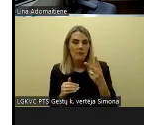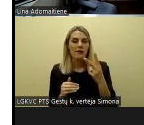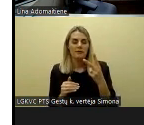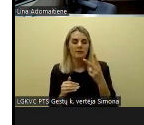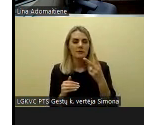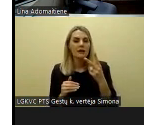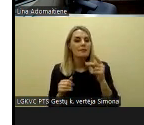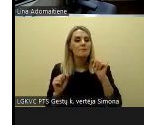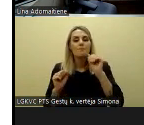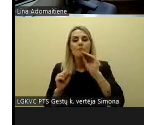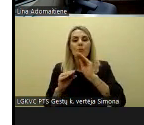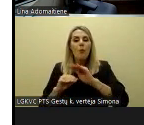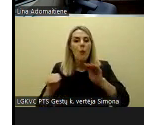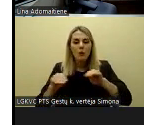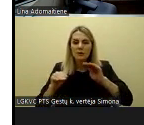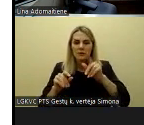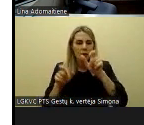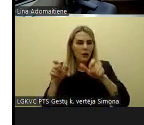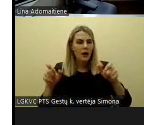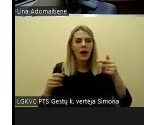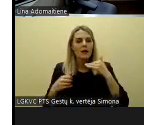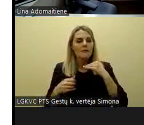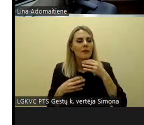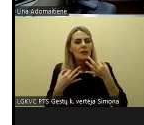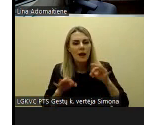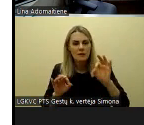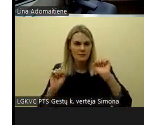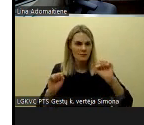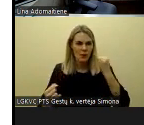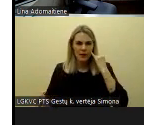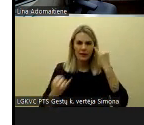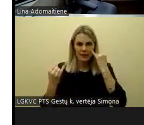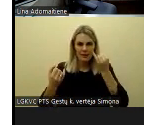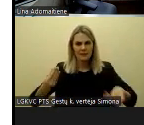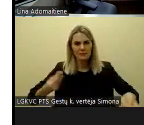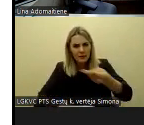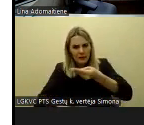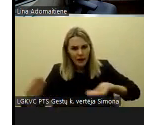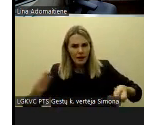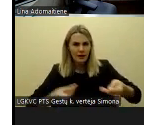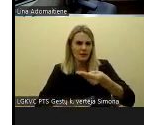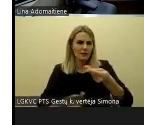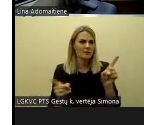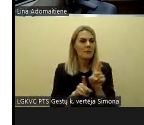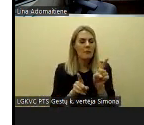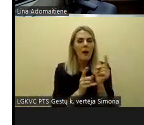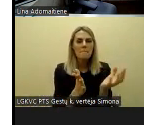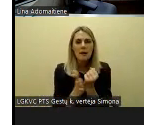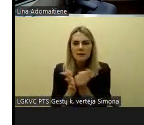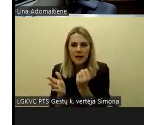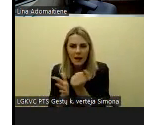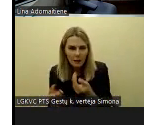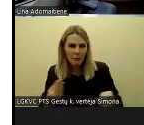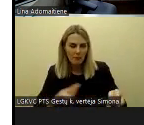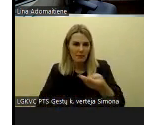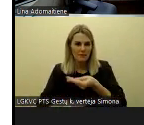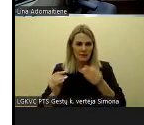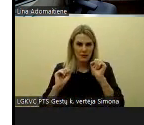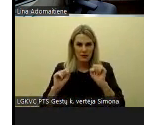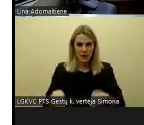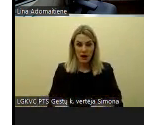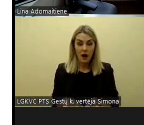dalintis, laisvai dalintis idėjomis, užduotėmis, o taip pat ir pasiekimais, o taip pat peržiūrint